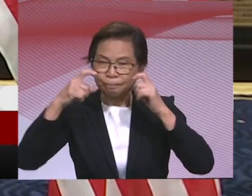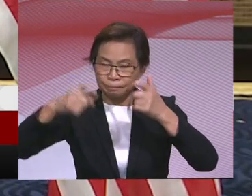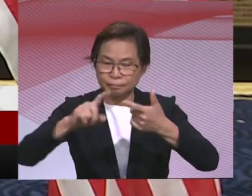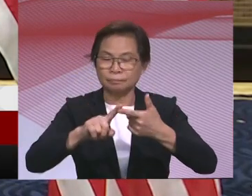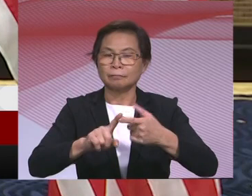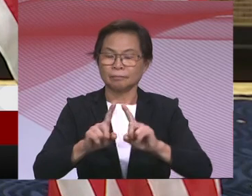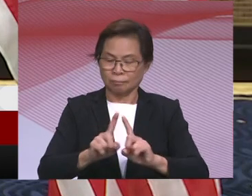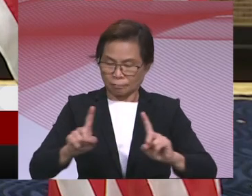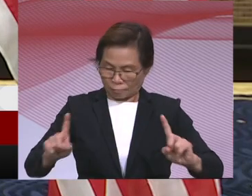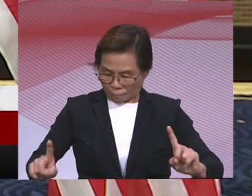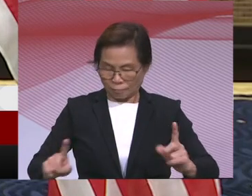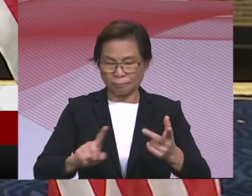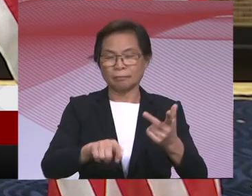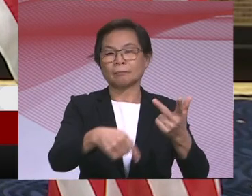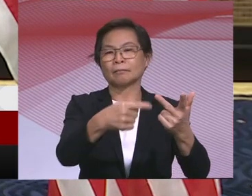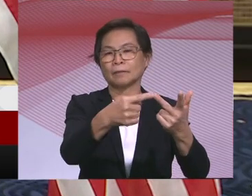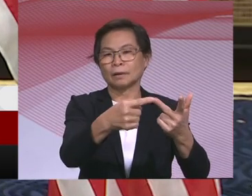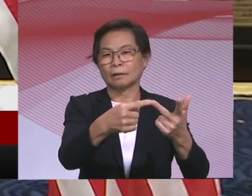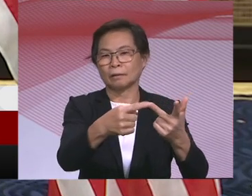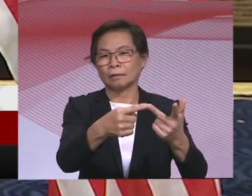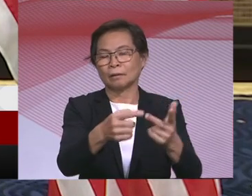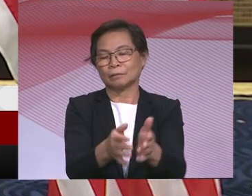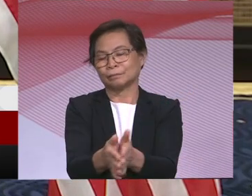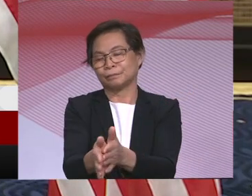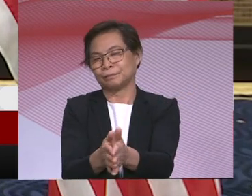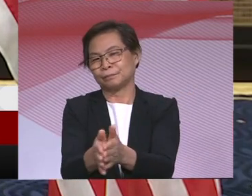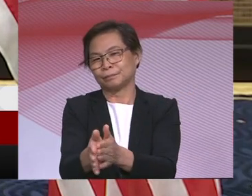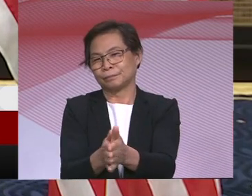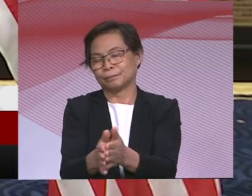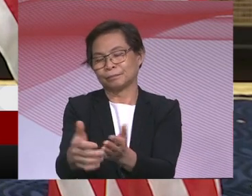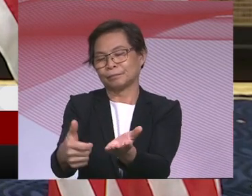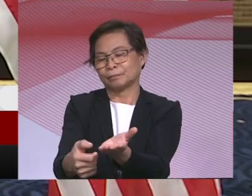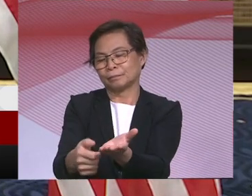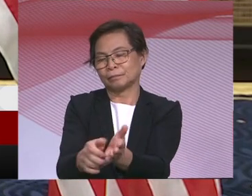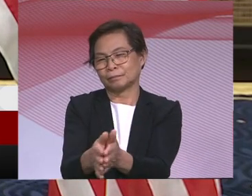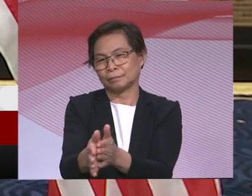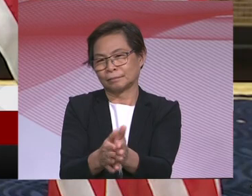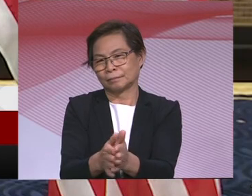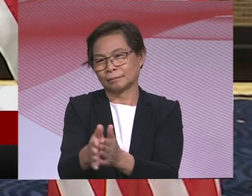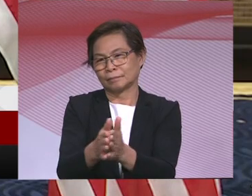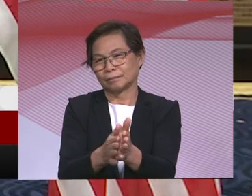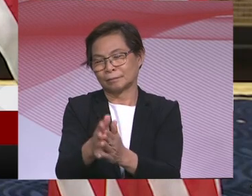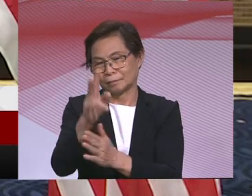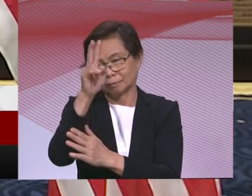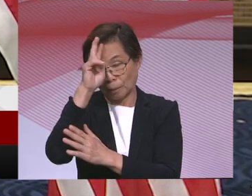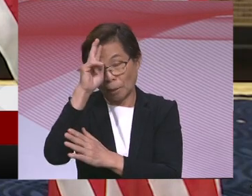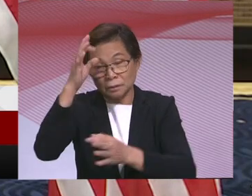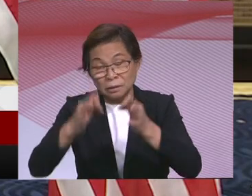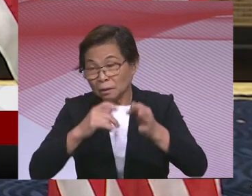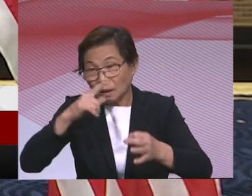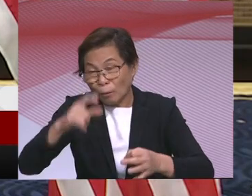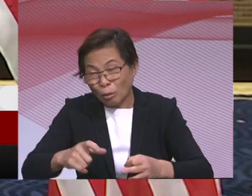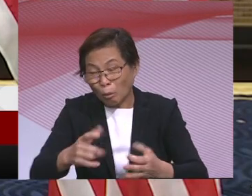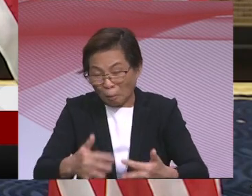jaga penjarakan fisikal dan kerap Gunakan hand sanitizer skillnya tidak ada